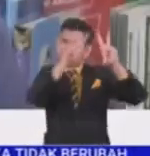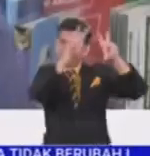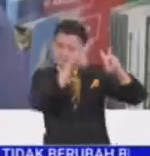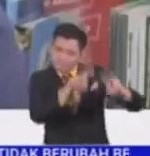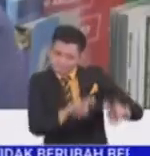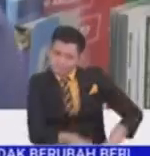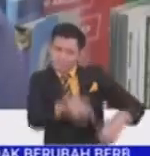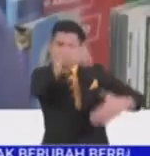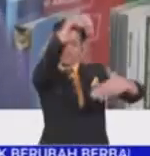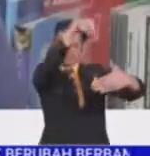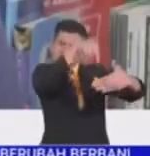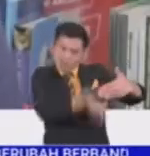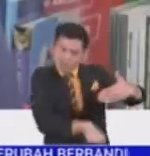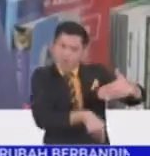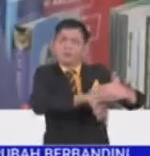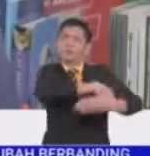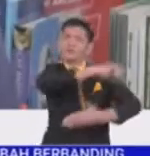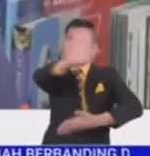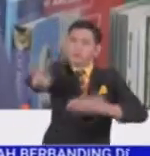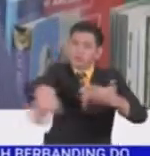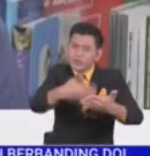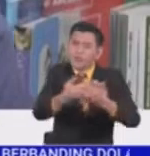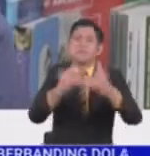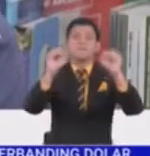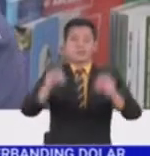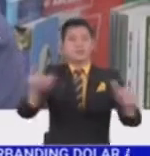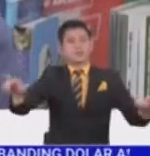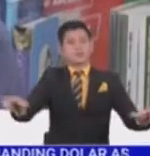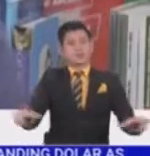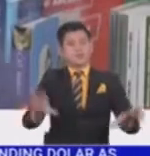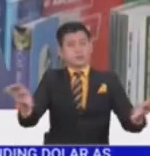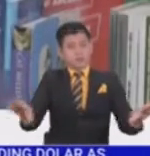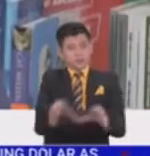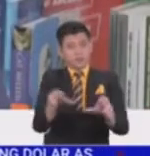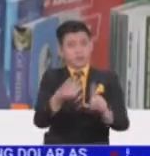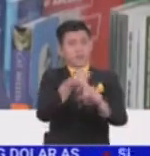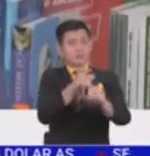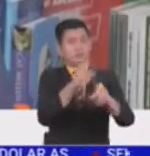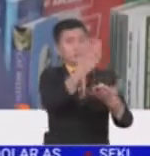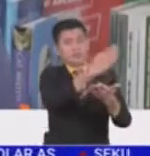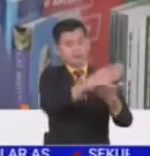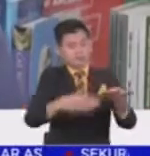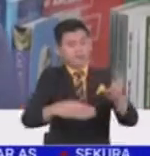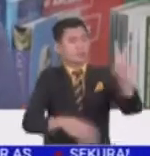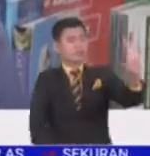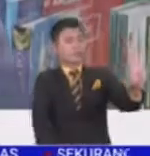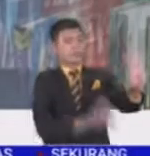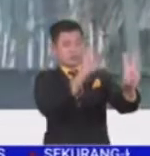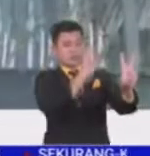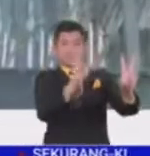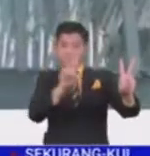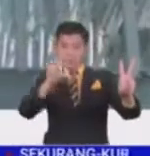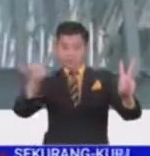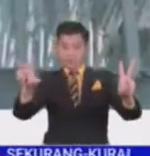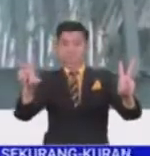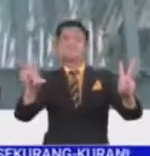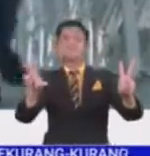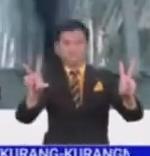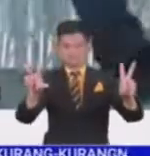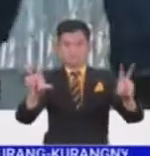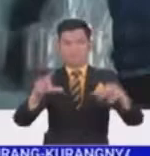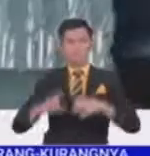dengan menyeluruh dan ini boleh dilakukan melalui bajet 2023.